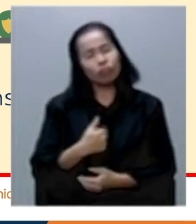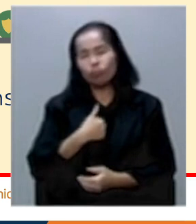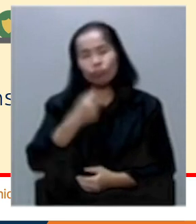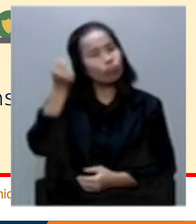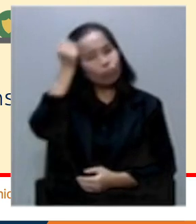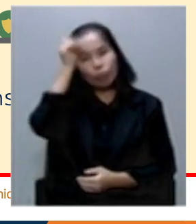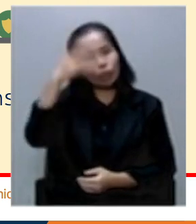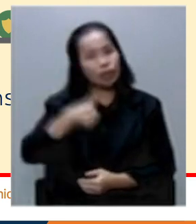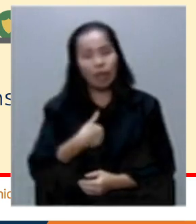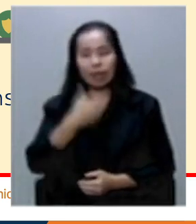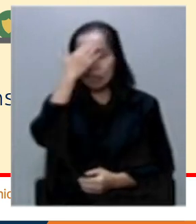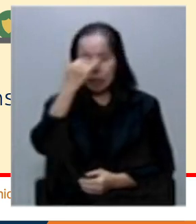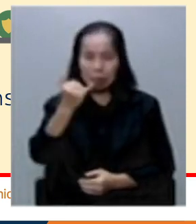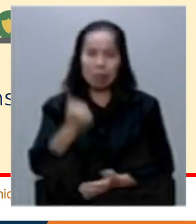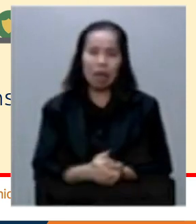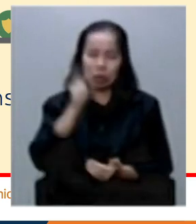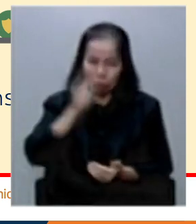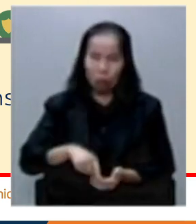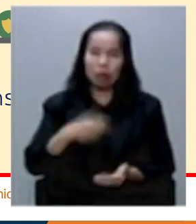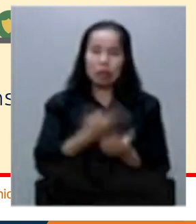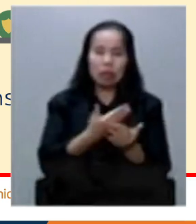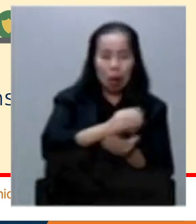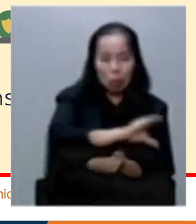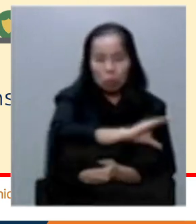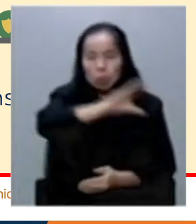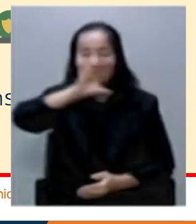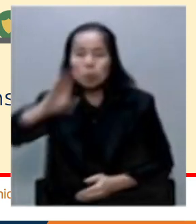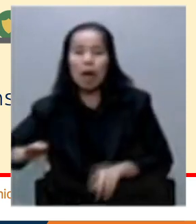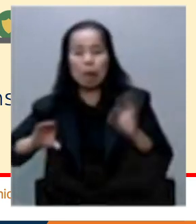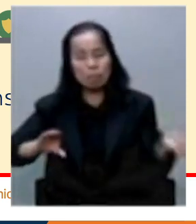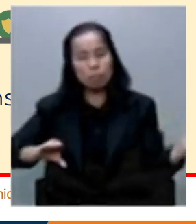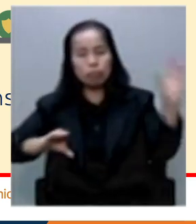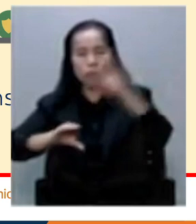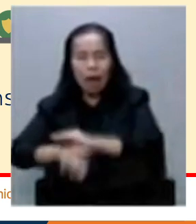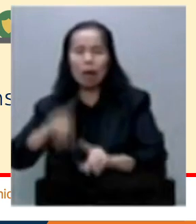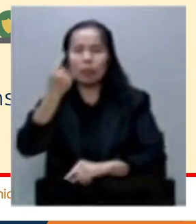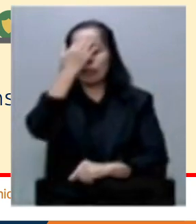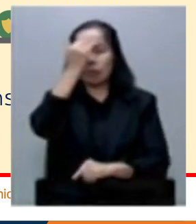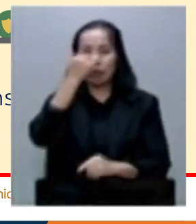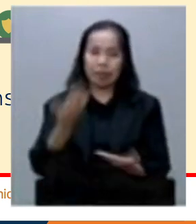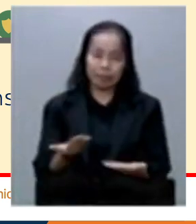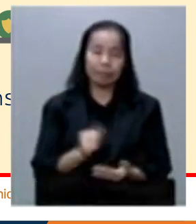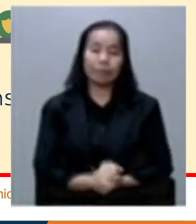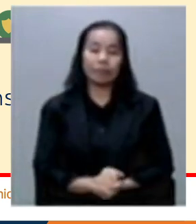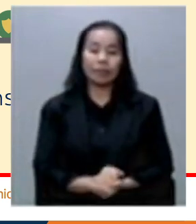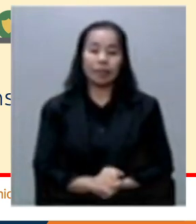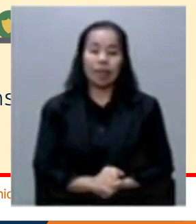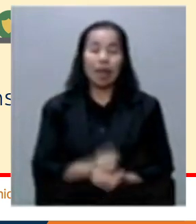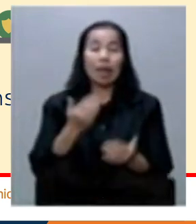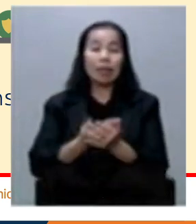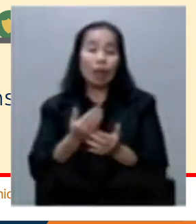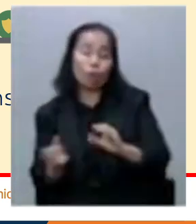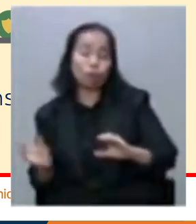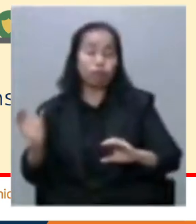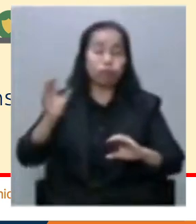ว่าทําไมถึงยังต้องไปโอนงบประมาณอีกนะครับขอคลิกอีกทีนึงนะครับการโอนงบประมาณที่เกิดขึ้นนะ